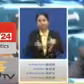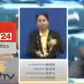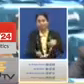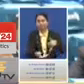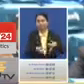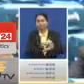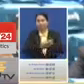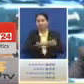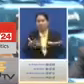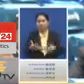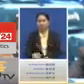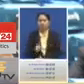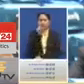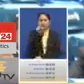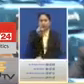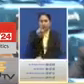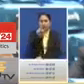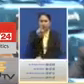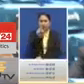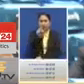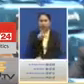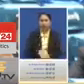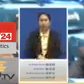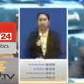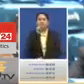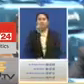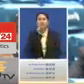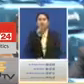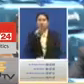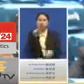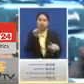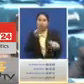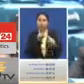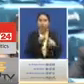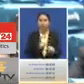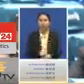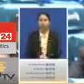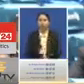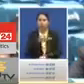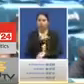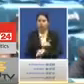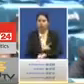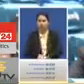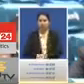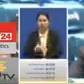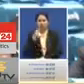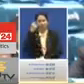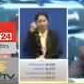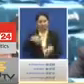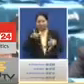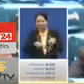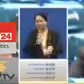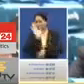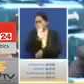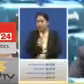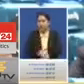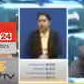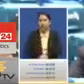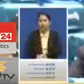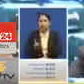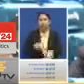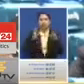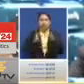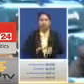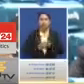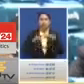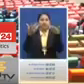ช้นิ้วชี้ค่ะเวลาพูดนิ้วชี้ไปที่ท่านประธานนะคะไม่อยากให้ทำกริยาอย่างน ี้ขอบคุณครับผมวินิจฉัยไปแล้ว